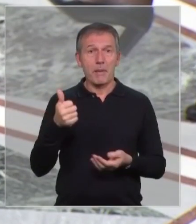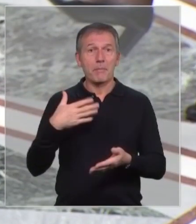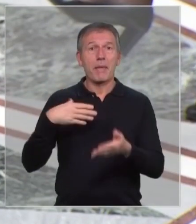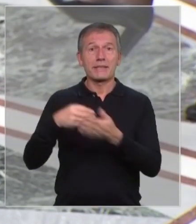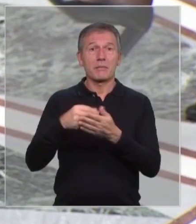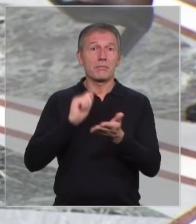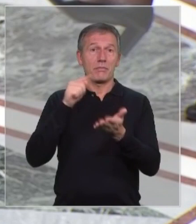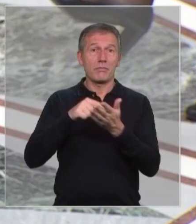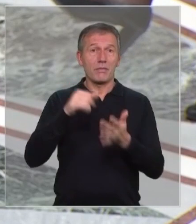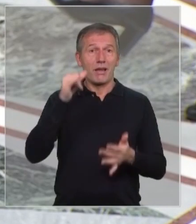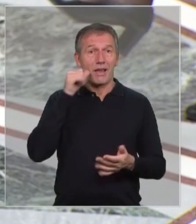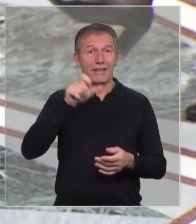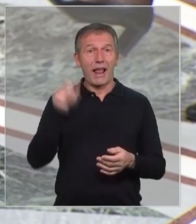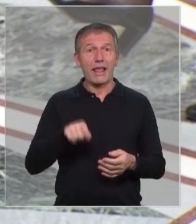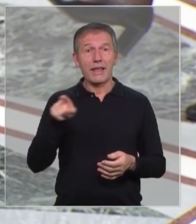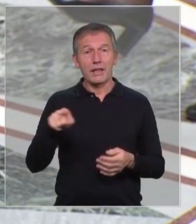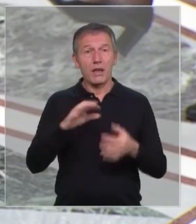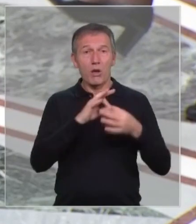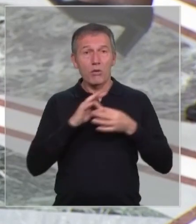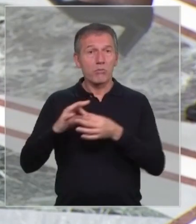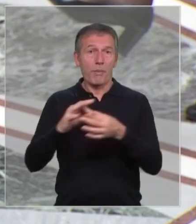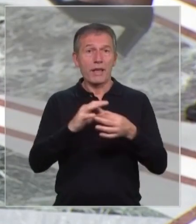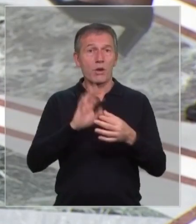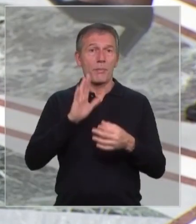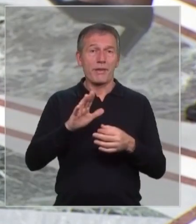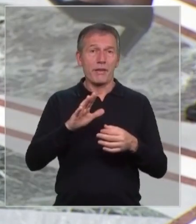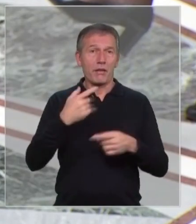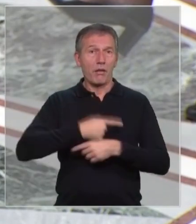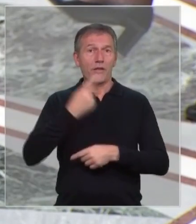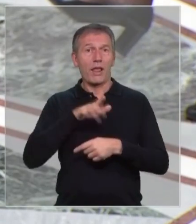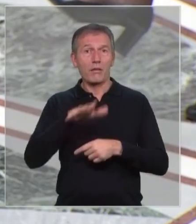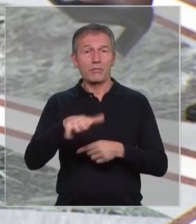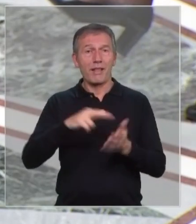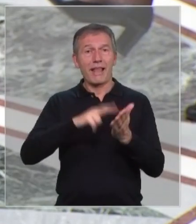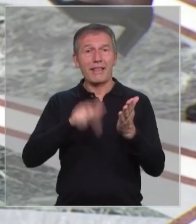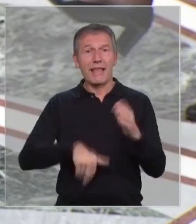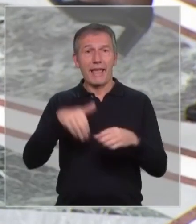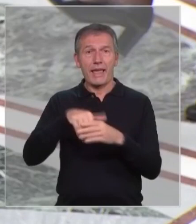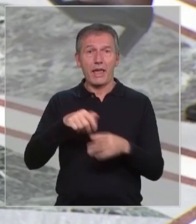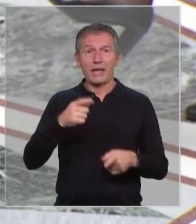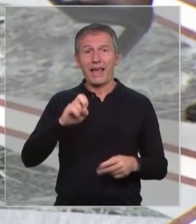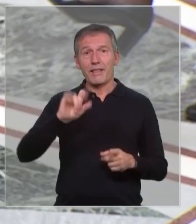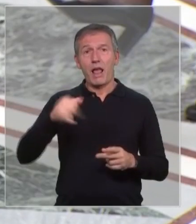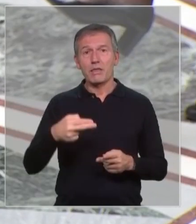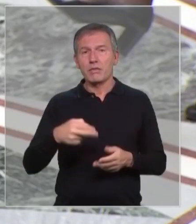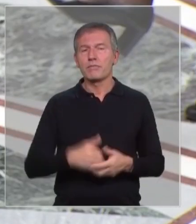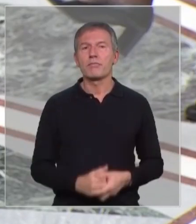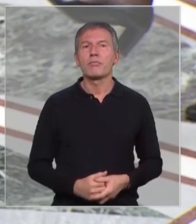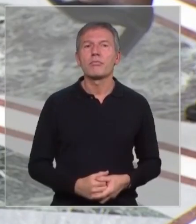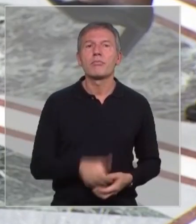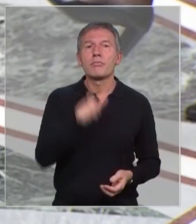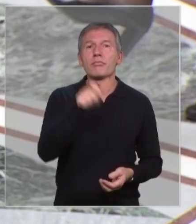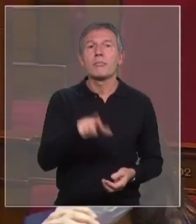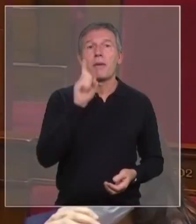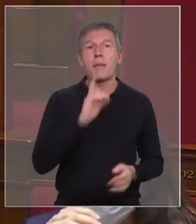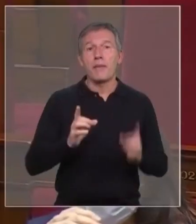participe à Turin au comité de coopération transfrontalière du traité du Quirinal. Madame la députée Sandrine Rousseau,